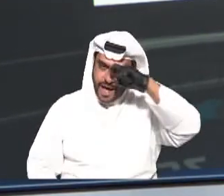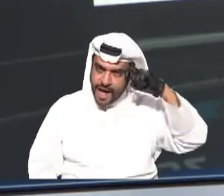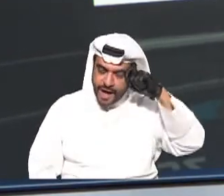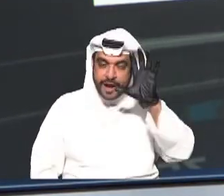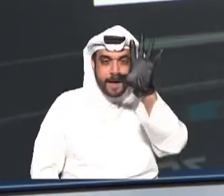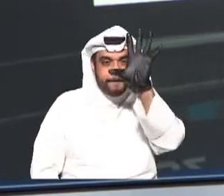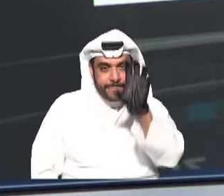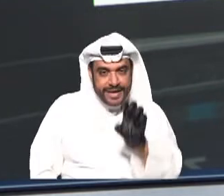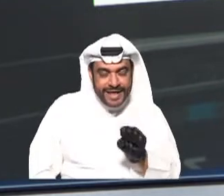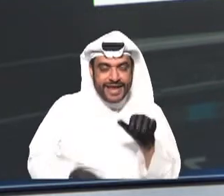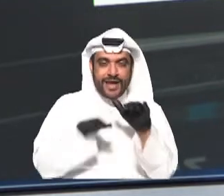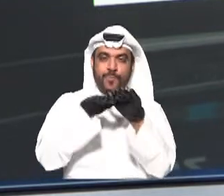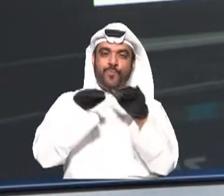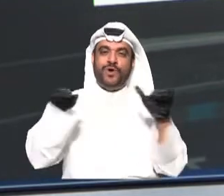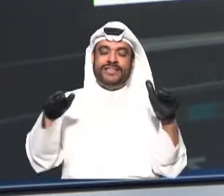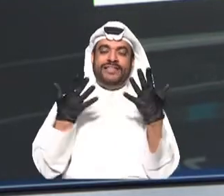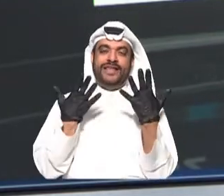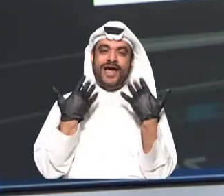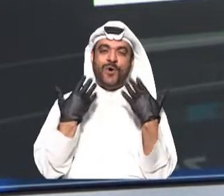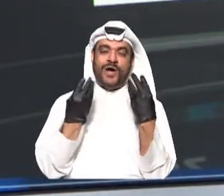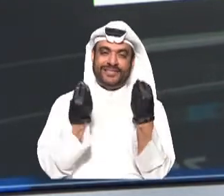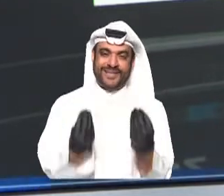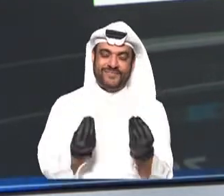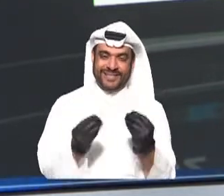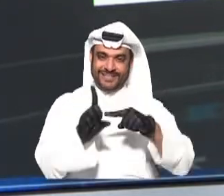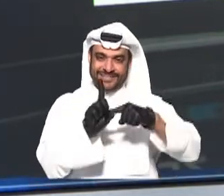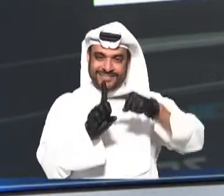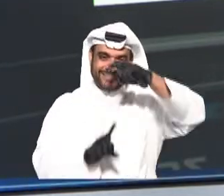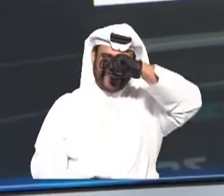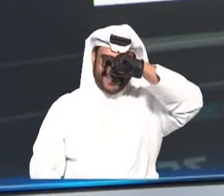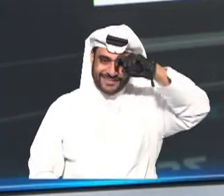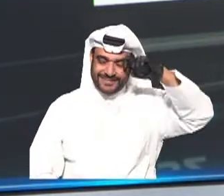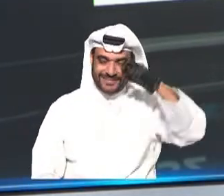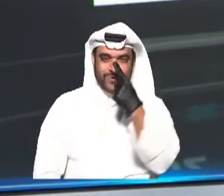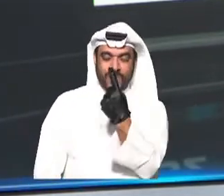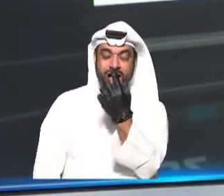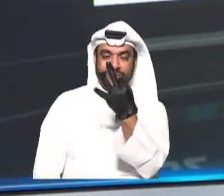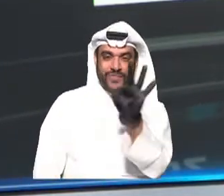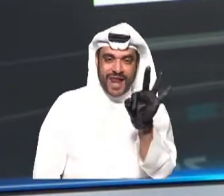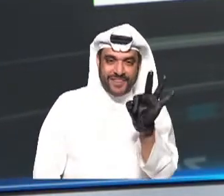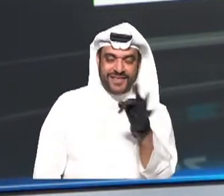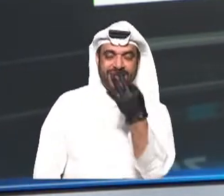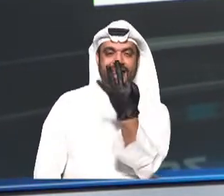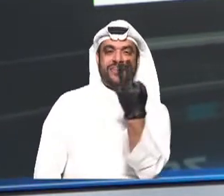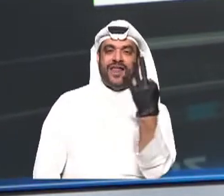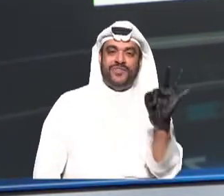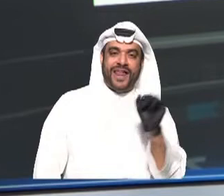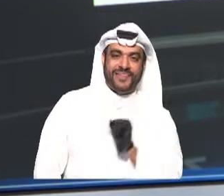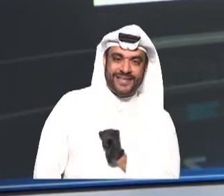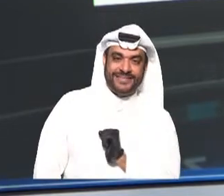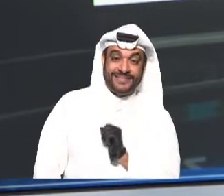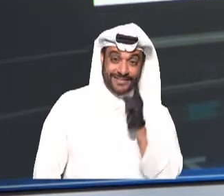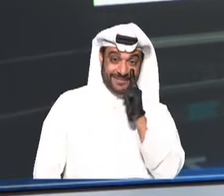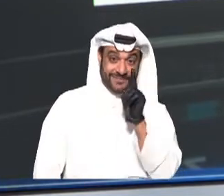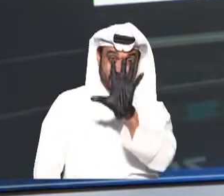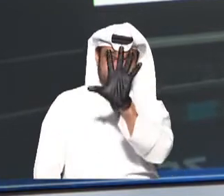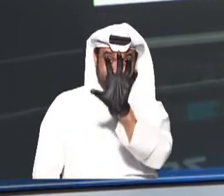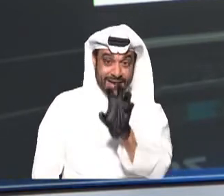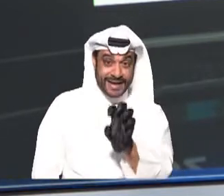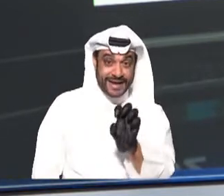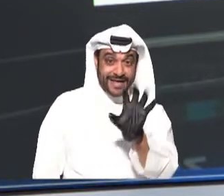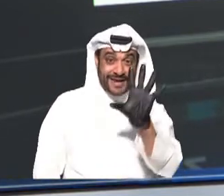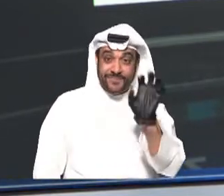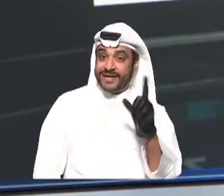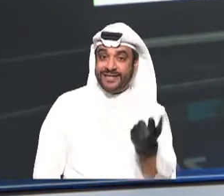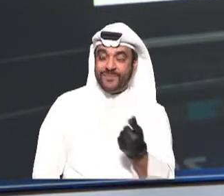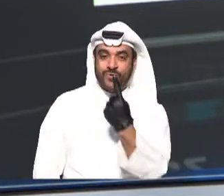معتدلة ليلا، ودرجات الحرارة العظمى المتوقعة متفاوتة ما بين 31 إلى 33 درجة مئوية، بالنسبة للصغرى ما بين